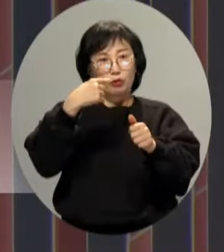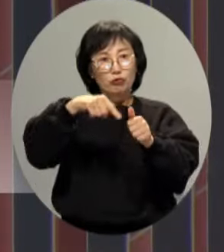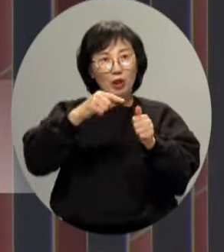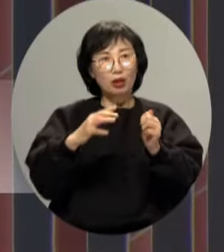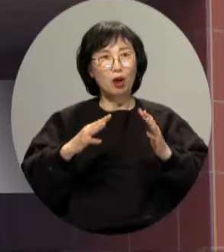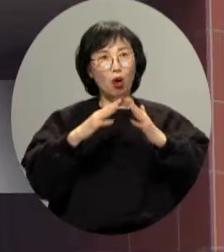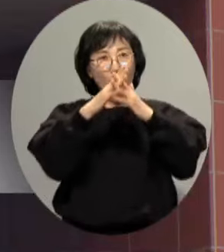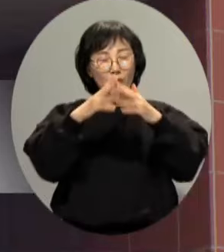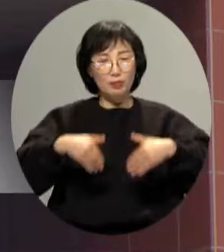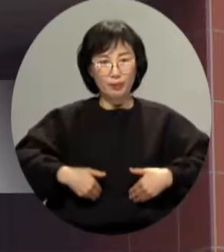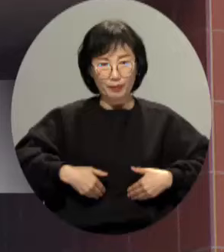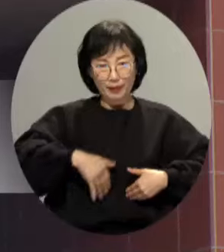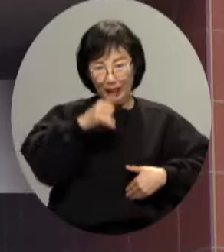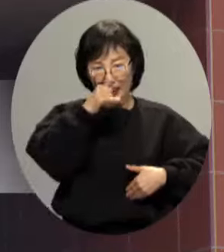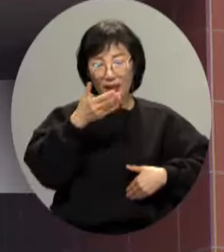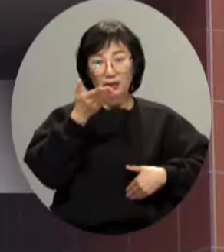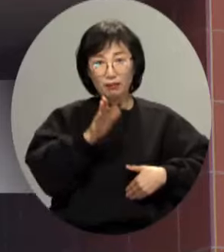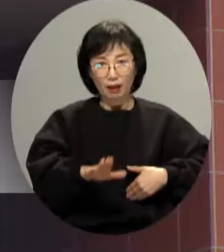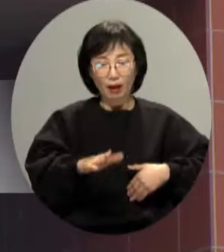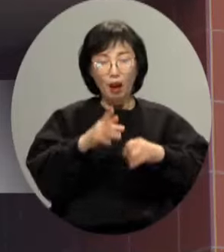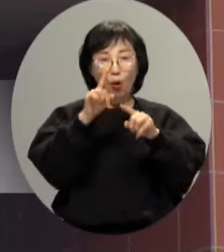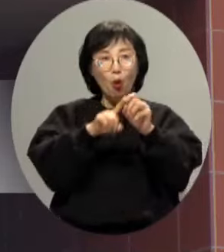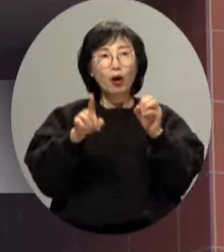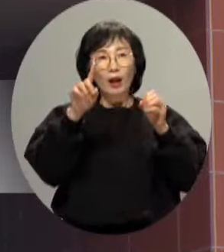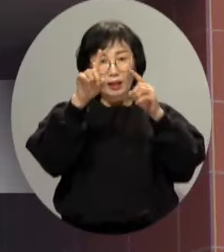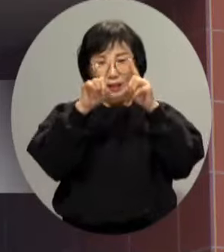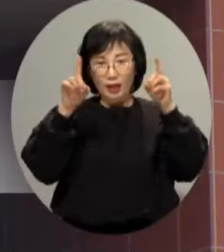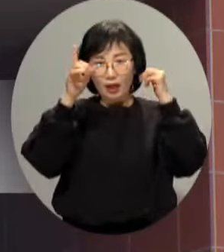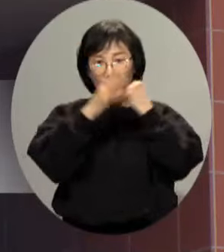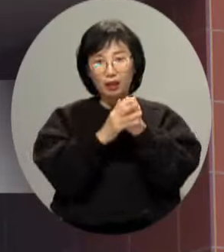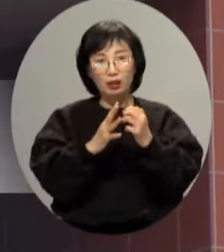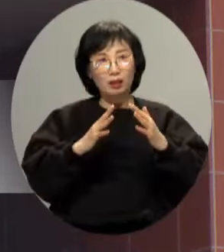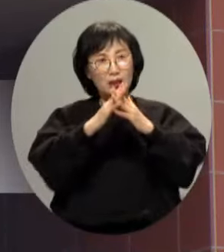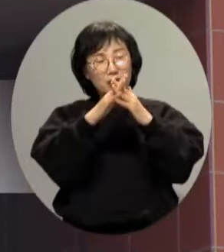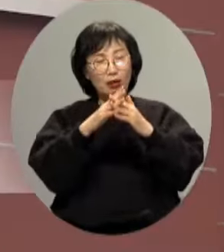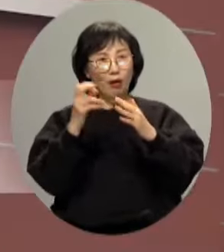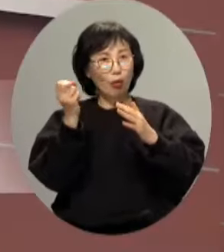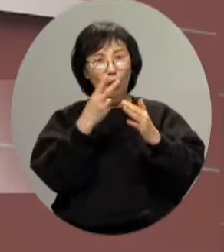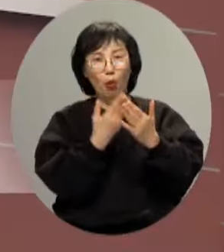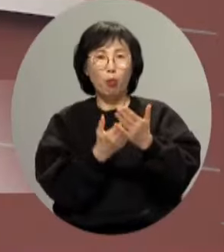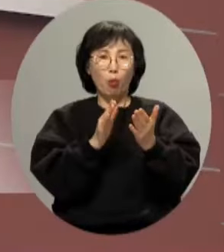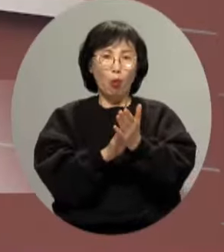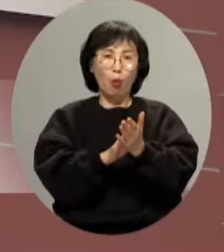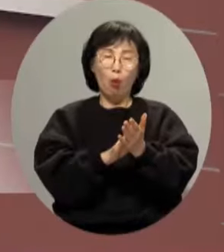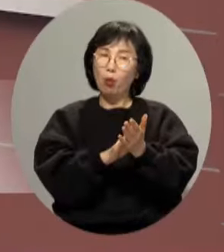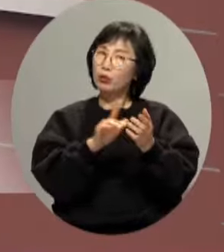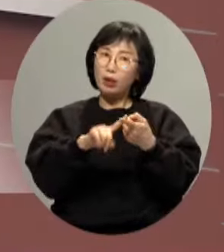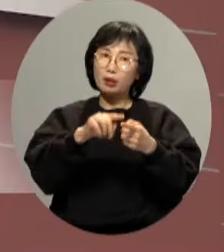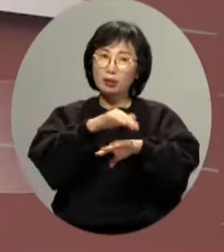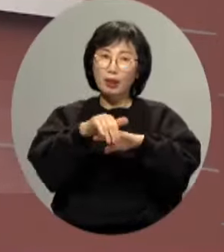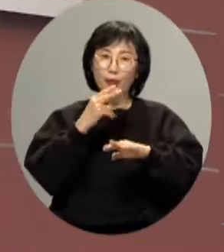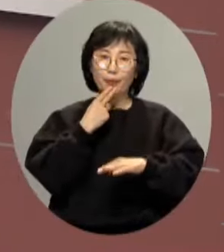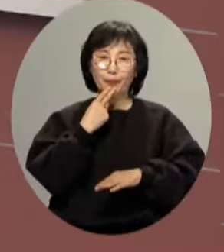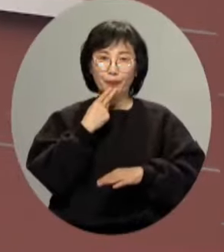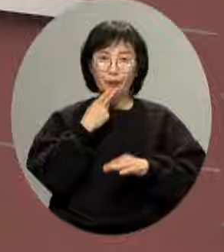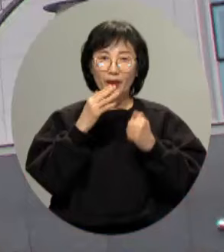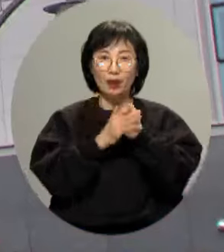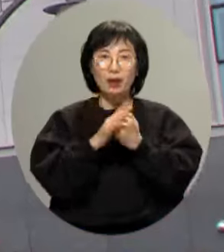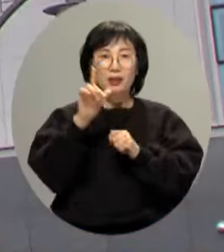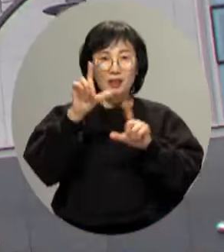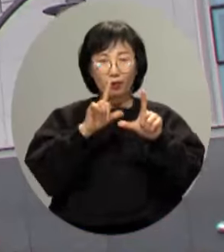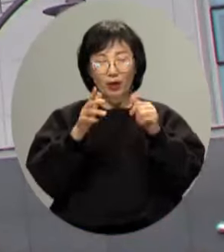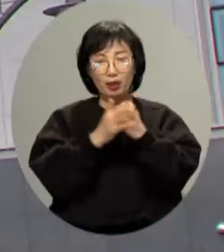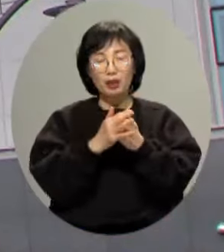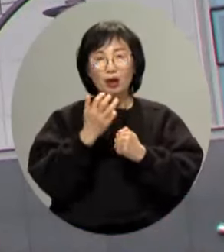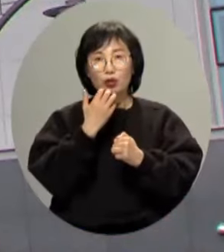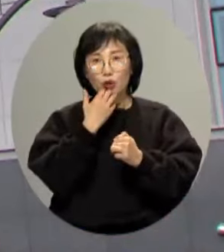건물을 지어 여유가 생겼지만 원광대는 여타 시설 개보수 계획이 알려진 게 없는 상황. 이렇다 보니